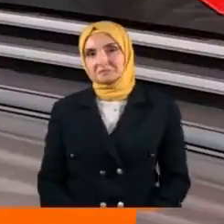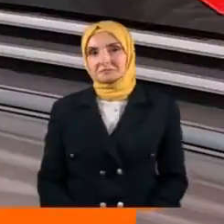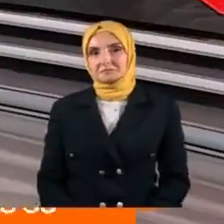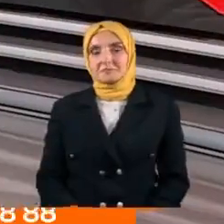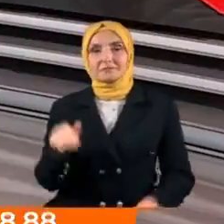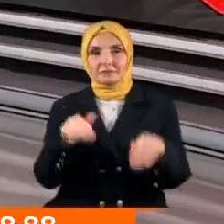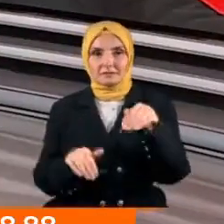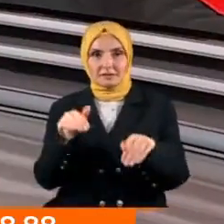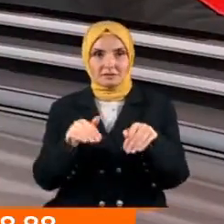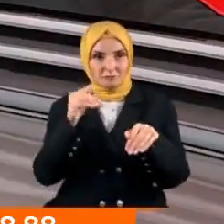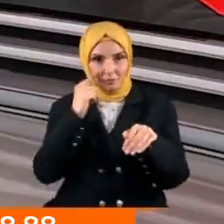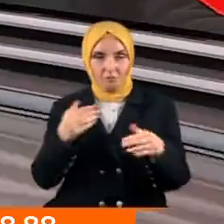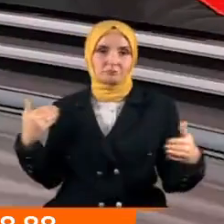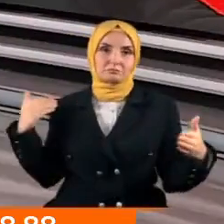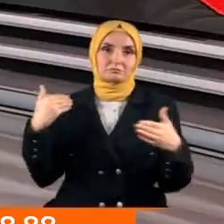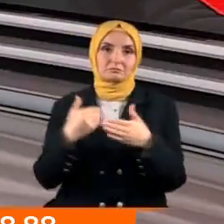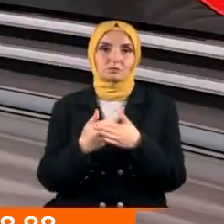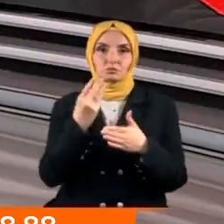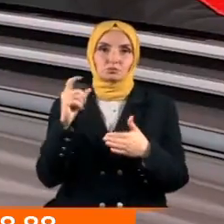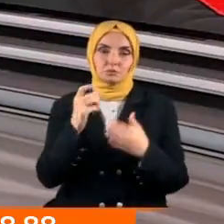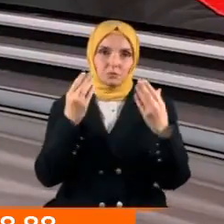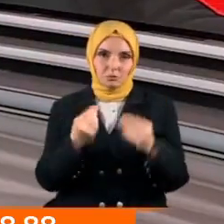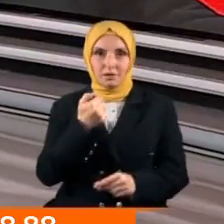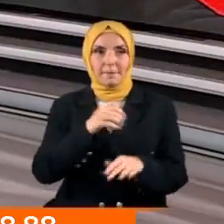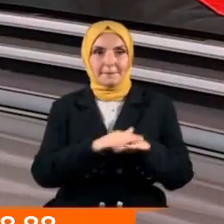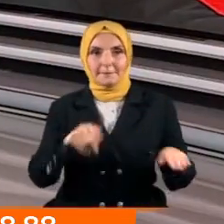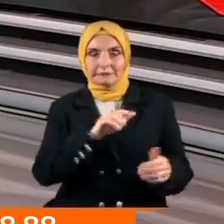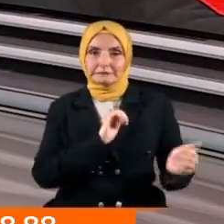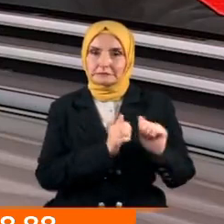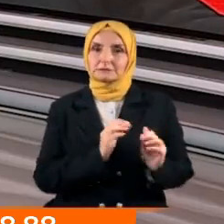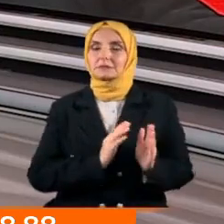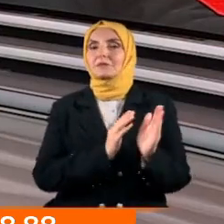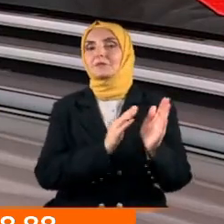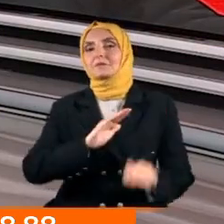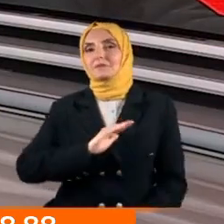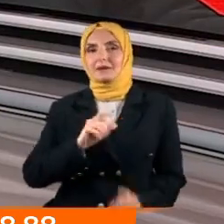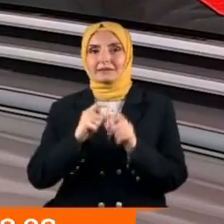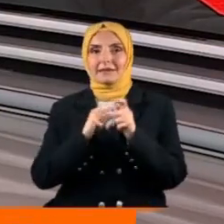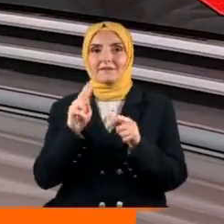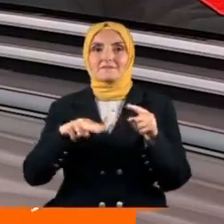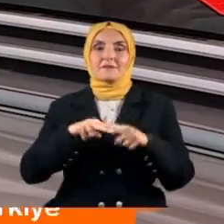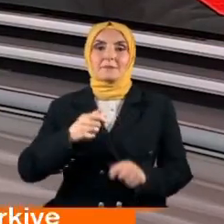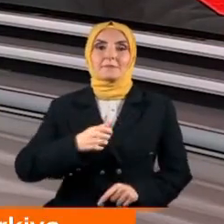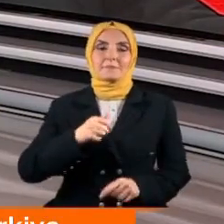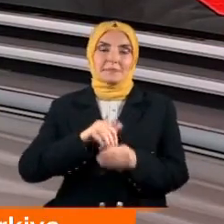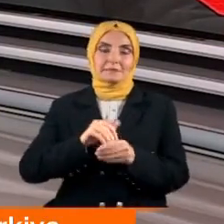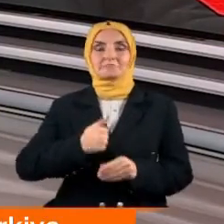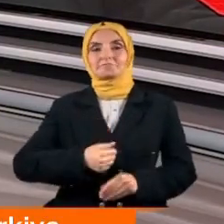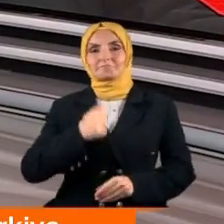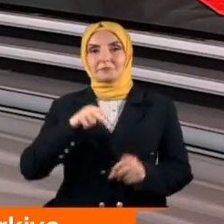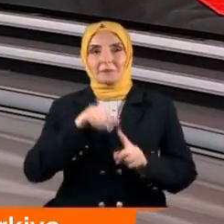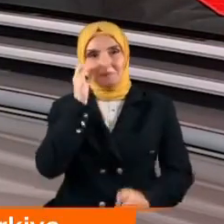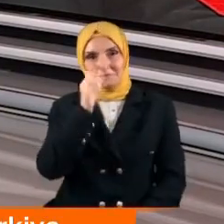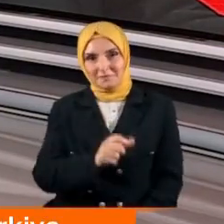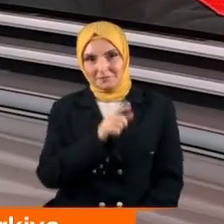seçimlerin üzerinden 3 ay geçti ama 6'lı masada krizler bitmedi Deva Partisi genel başkanı Ali Babacan'ın CHP'ye yaptığı tek başına